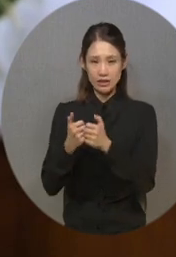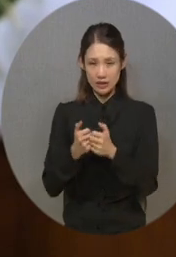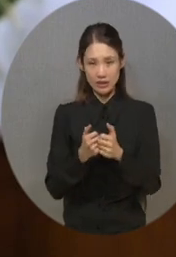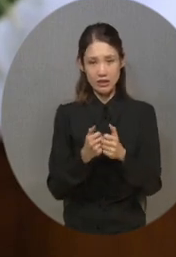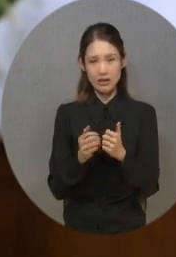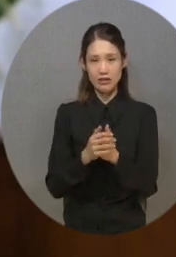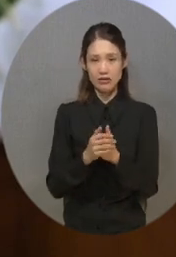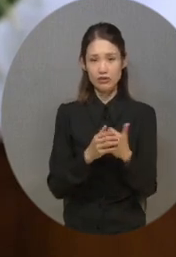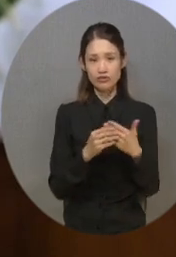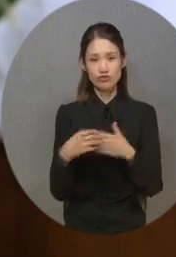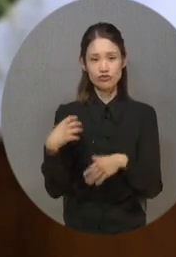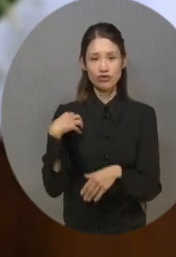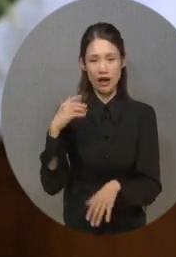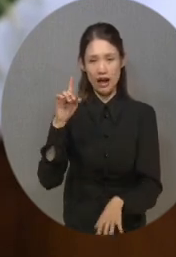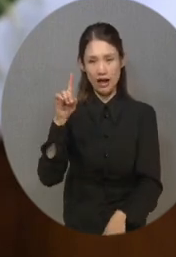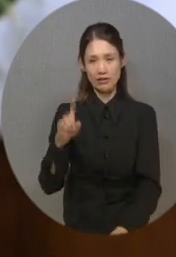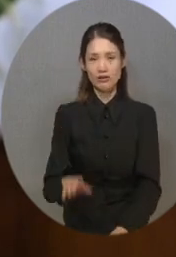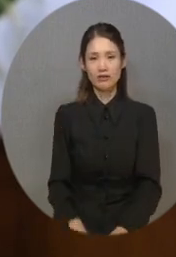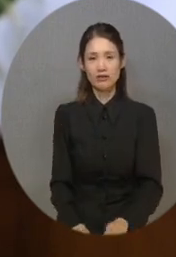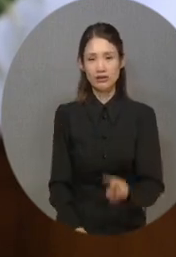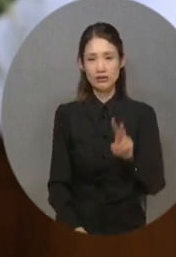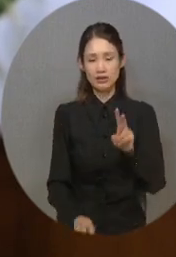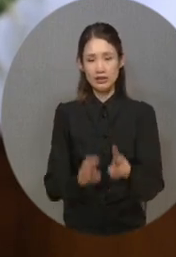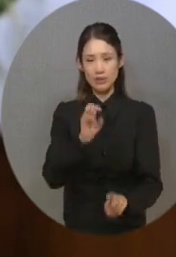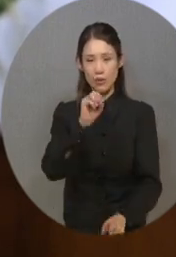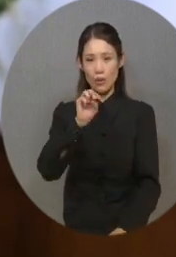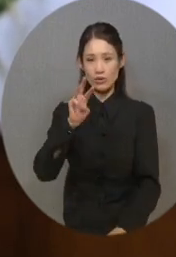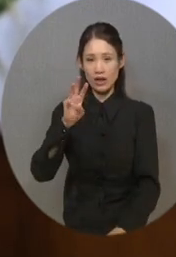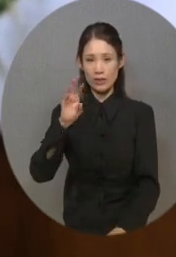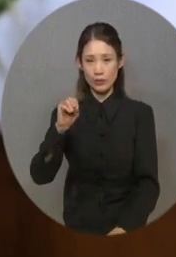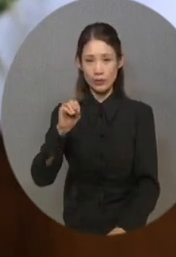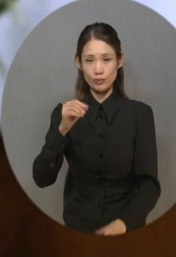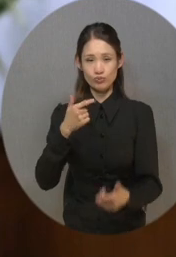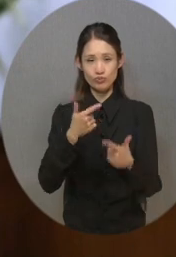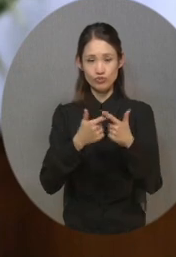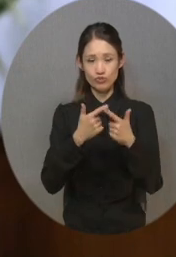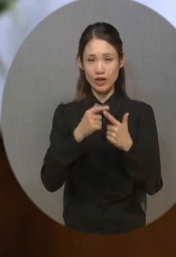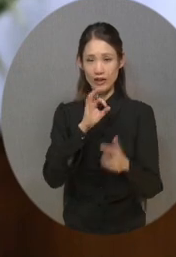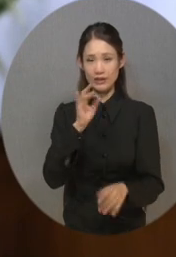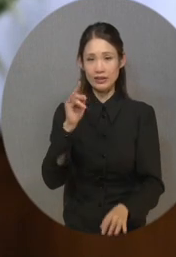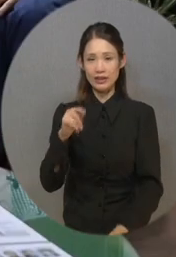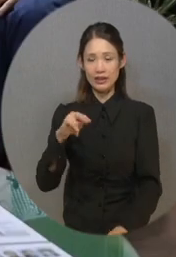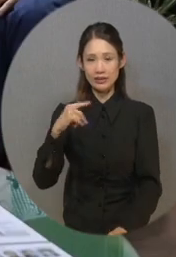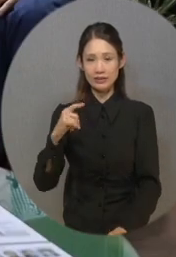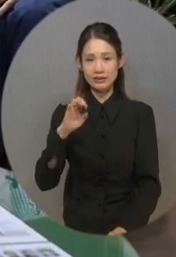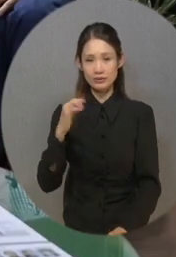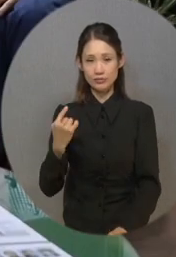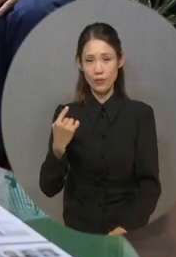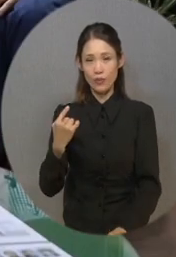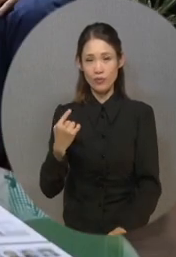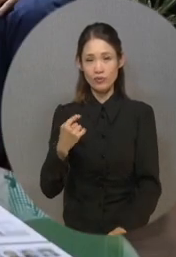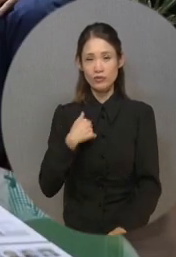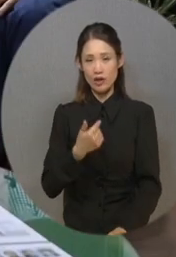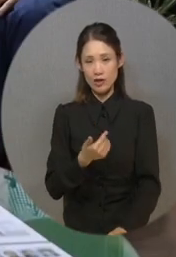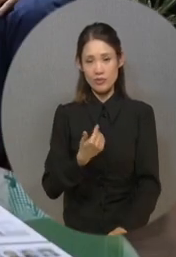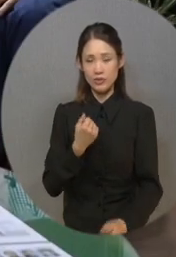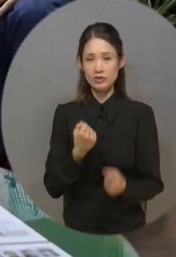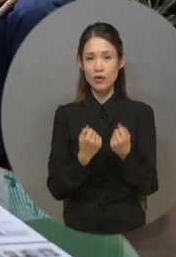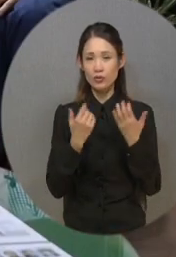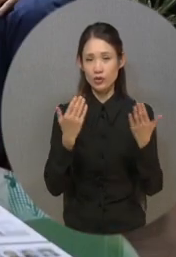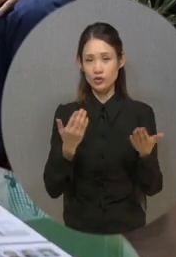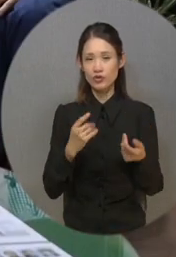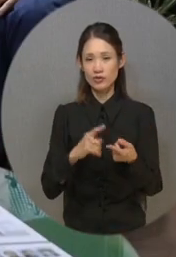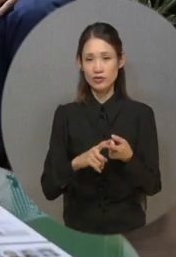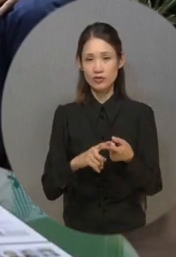하나. 딱 하나만. 엑스포. 엑스포. 이거 갖고 있다는 거. 제가 미리 말씀을 아까 드렸습니다만 이게 국정과제로